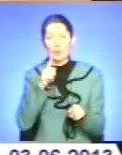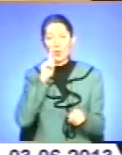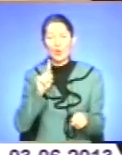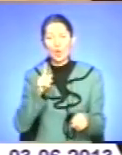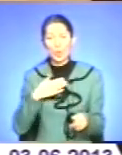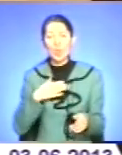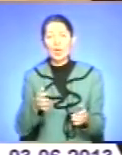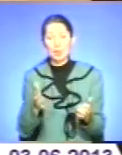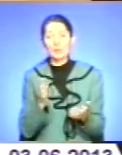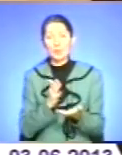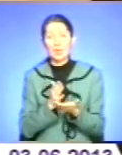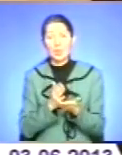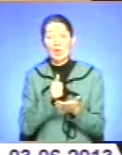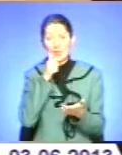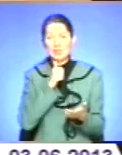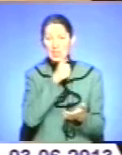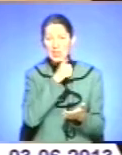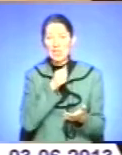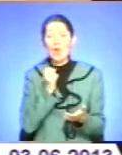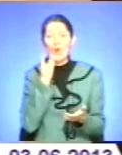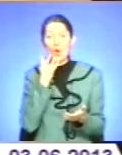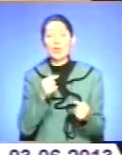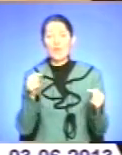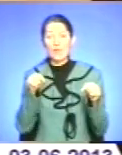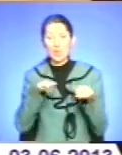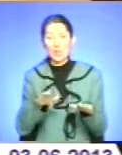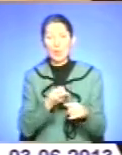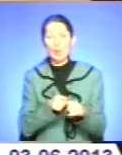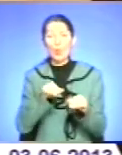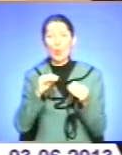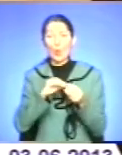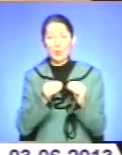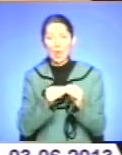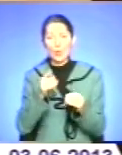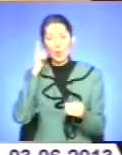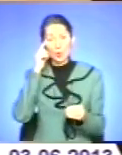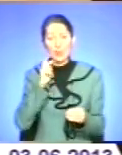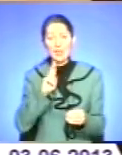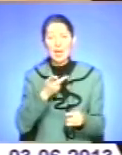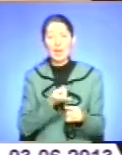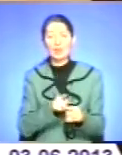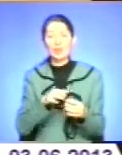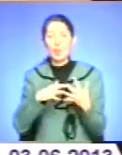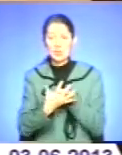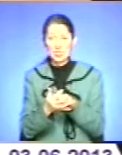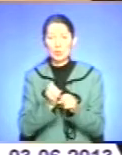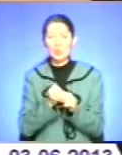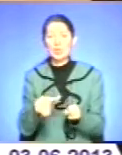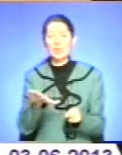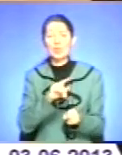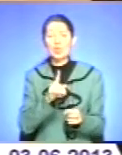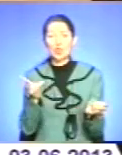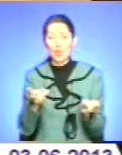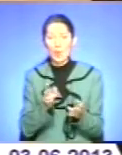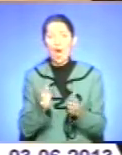цю проблему, коли вже однозначно підемо до її вирішення, то ми маємо подумати, як в цьому селі зробити все, що там потрібно. І дороги асфальтні,